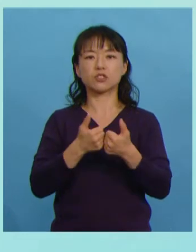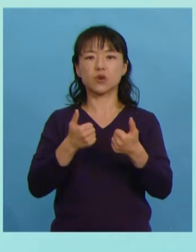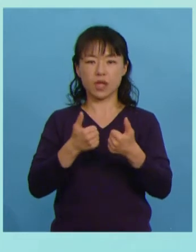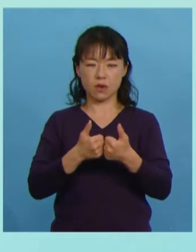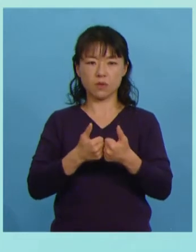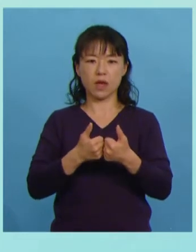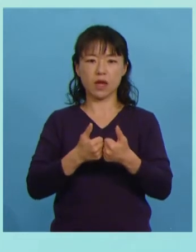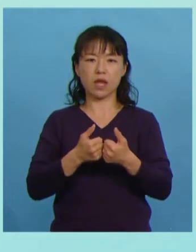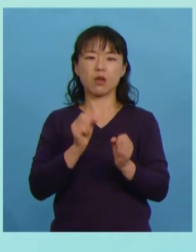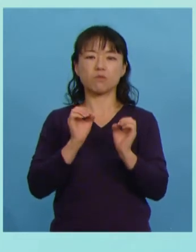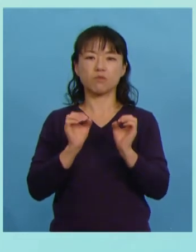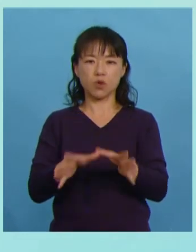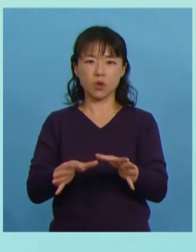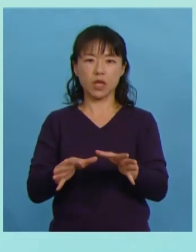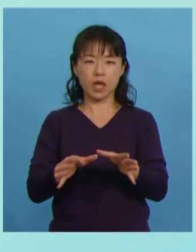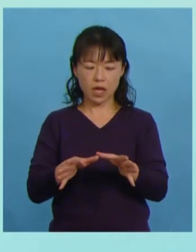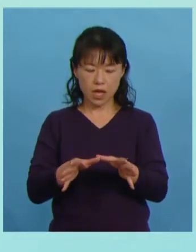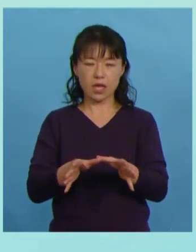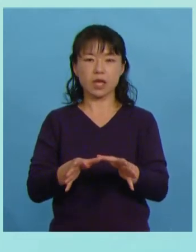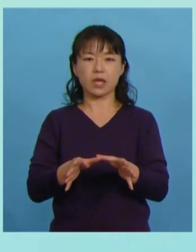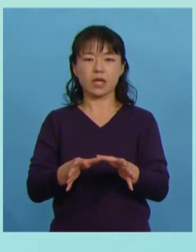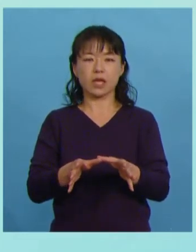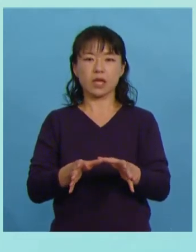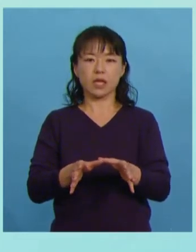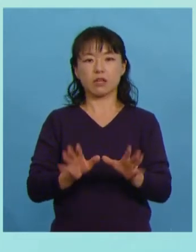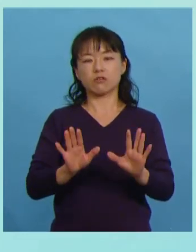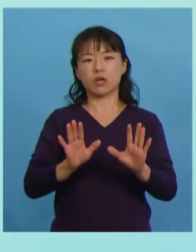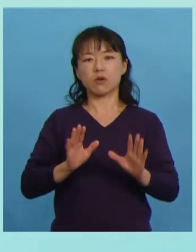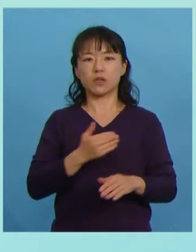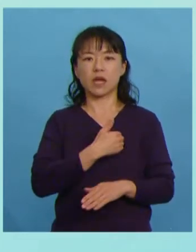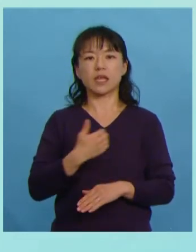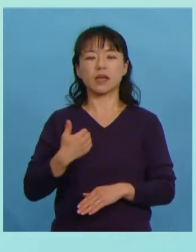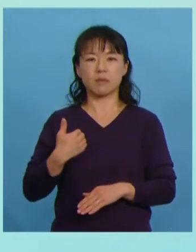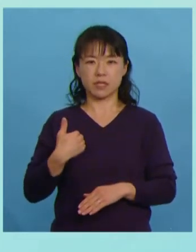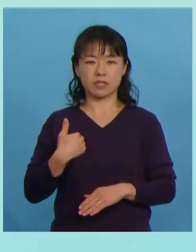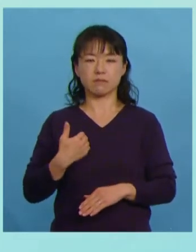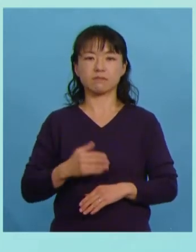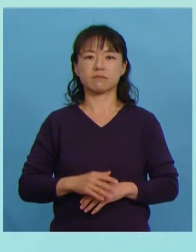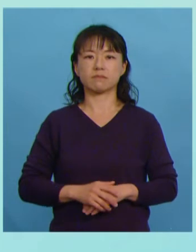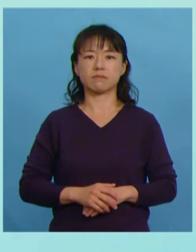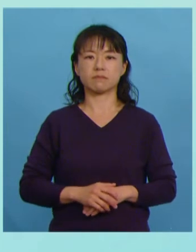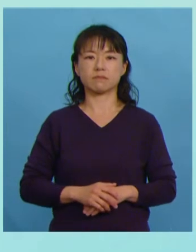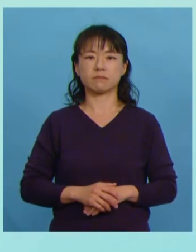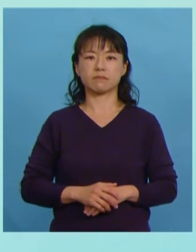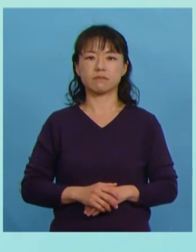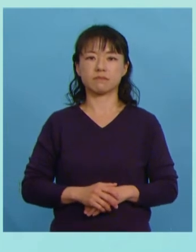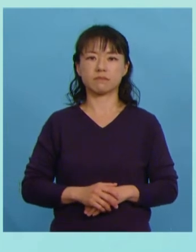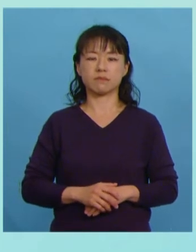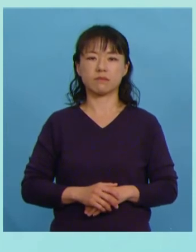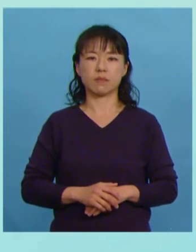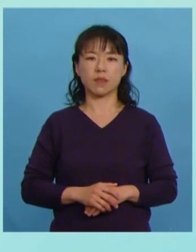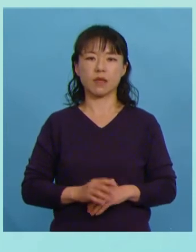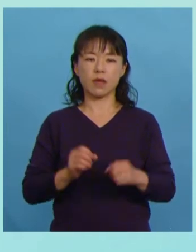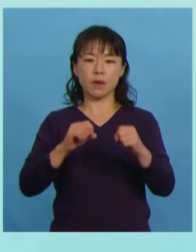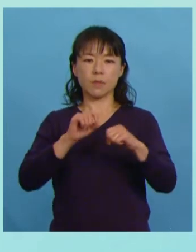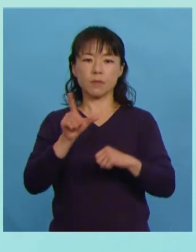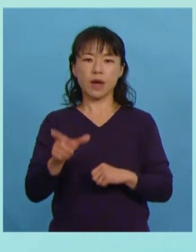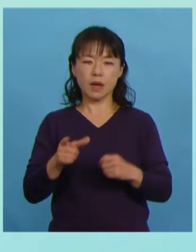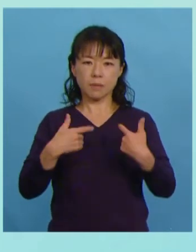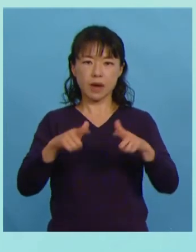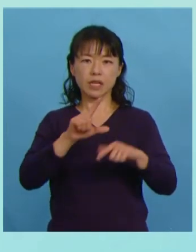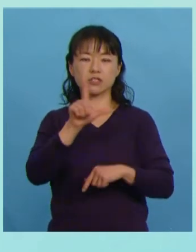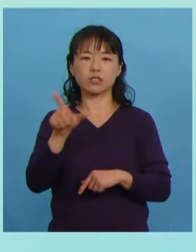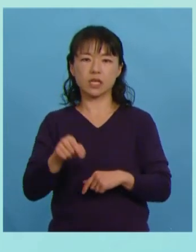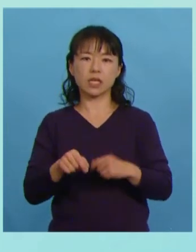ましたら無料で秘密も厳守されますので気軽に相談にしてください。 わかりました。 また毎月第